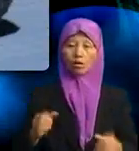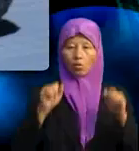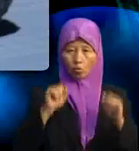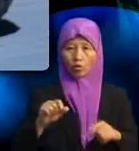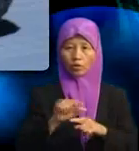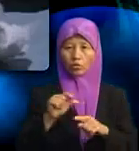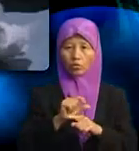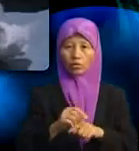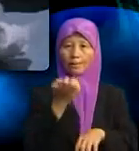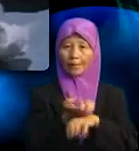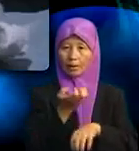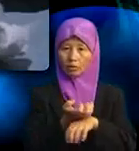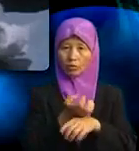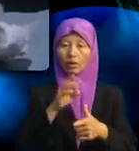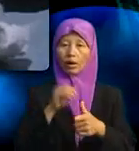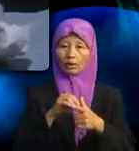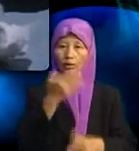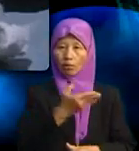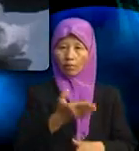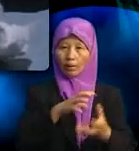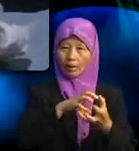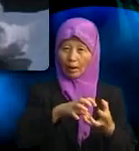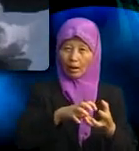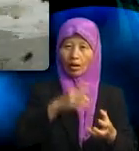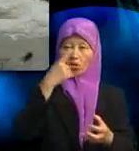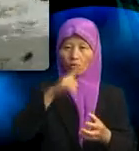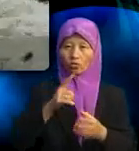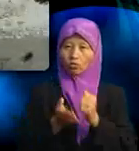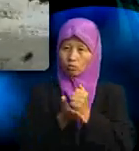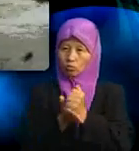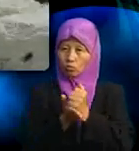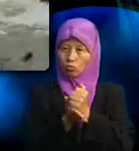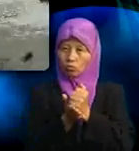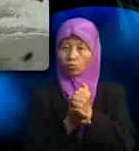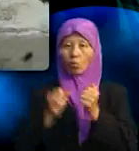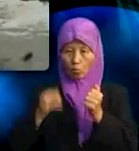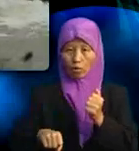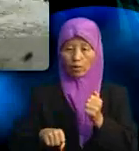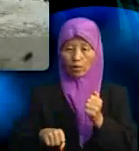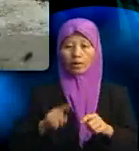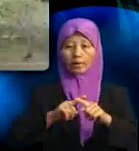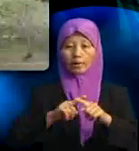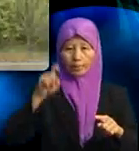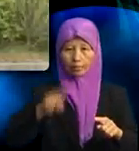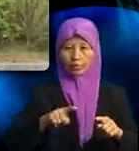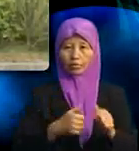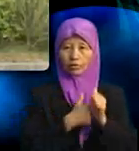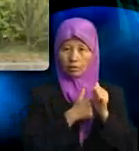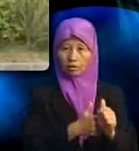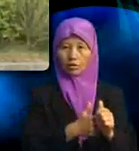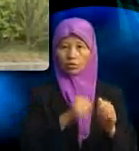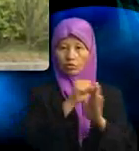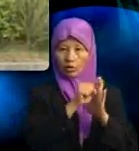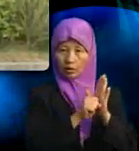batu atau bahan-bahan kesat sebagai pengganti air untuk beristinja. Namun begitu, ia